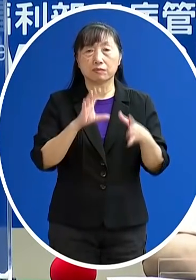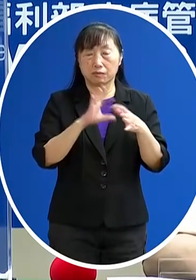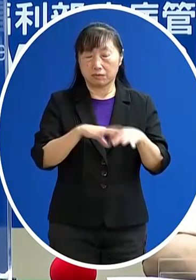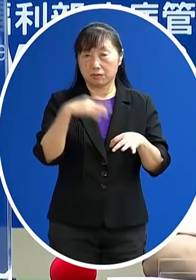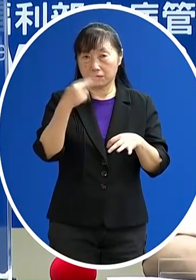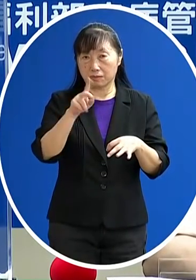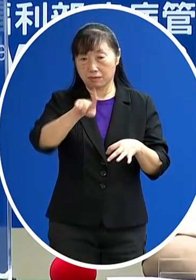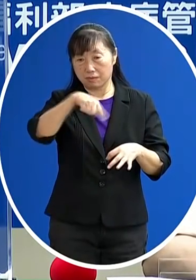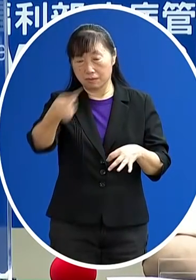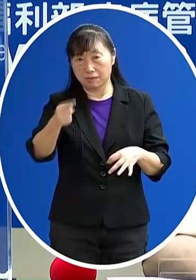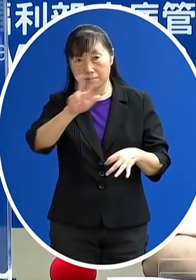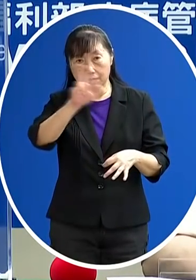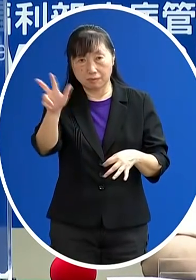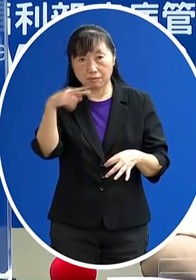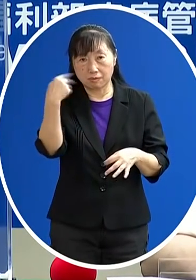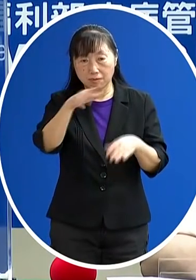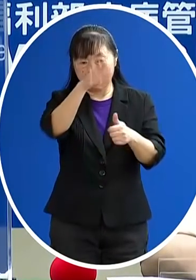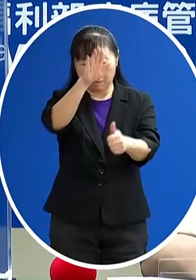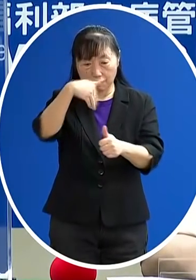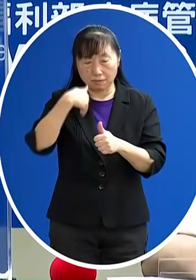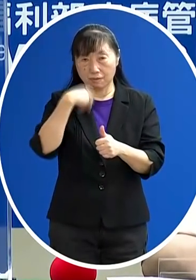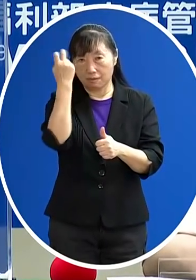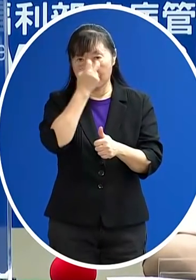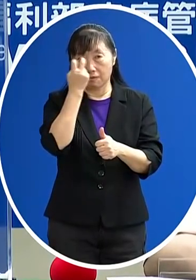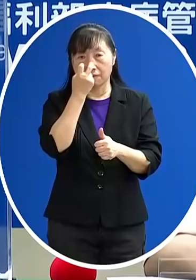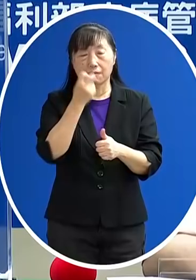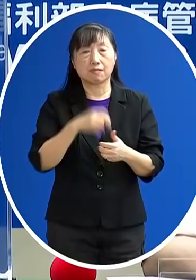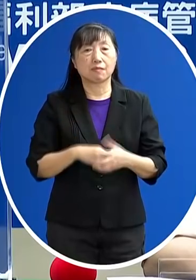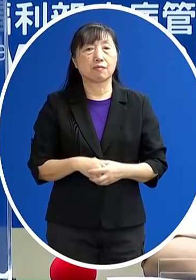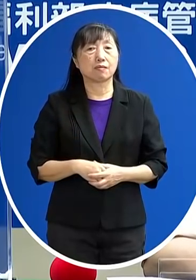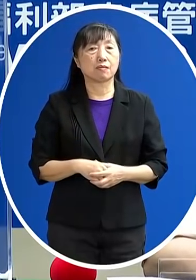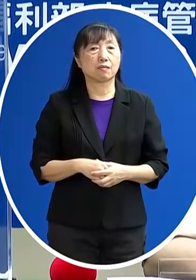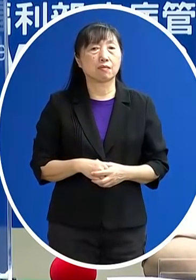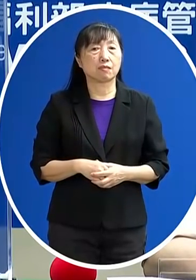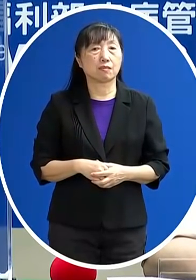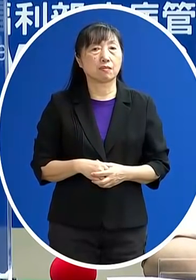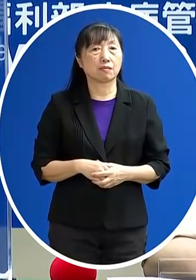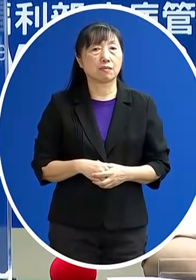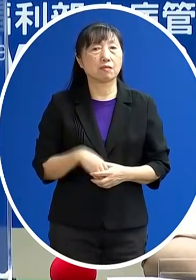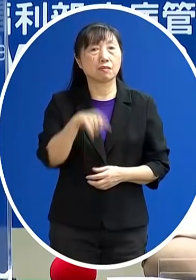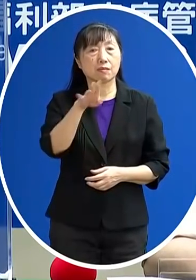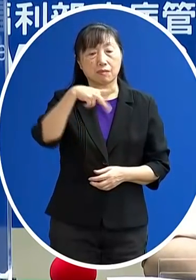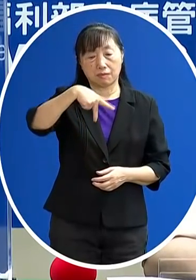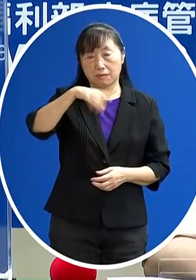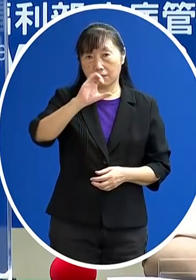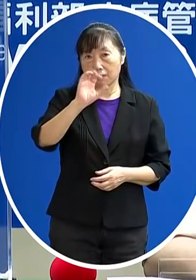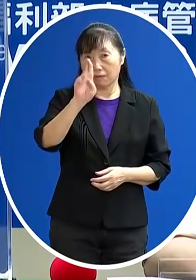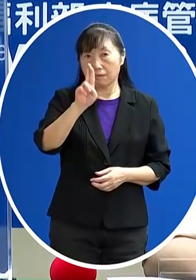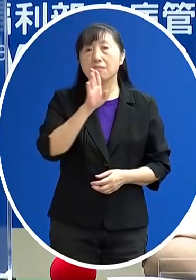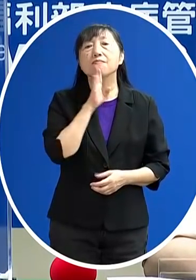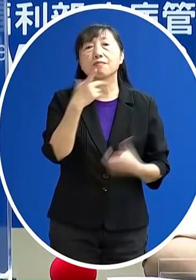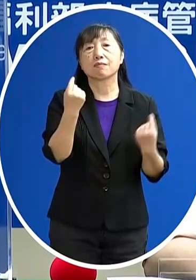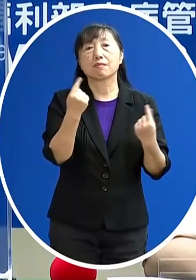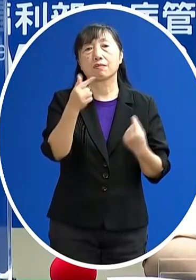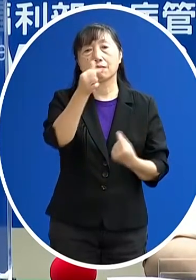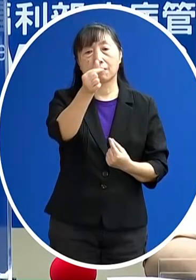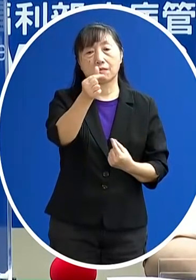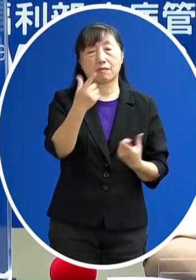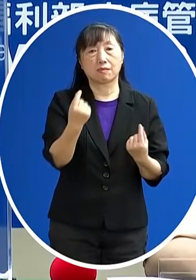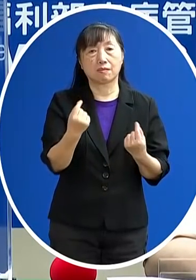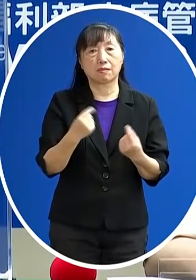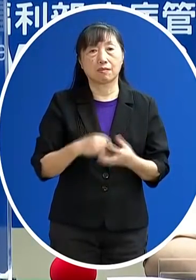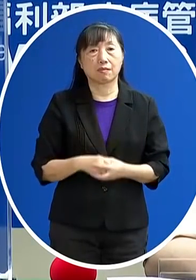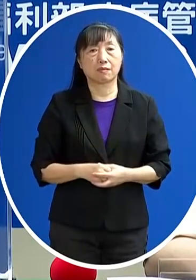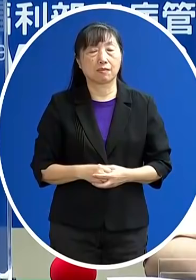天我们再给他采的时候，那现在是好变成是那个 PCR 好也是阳性，